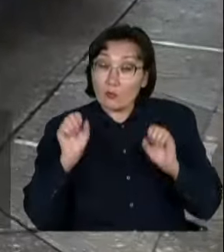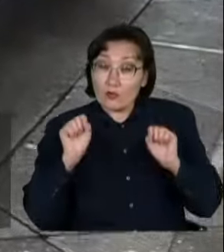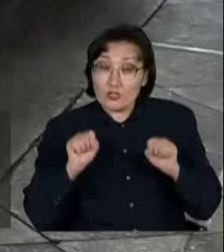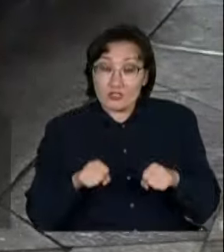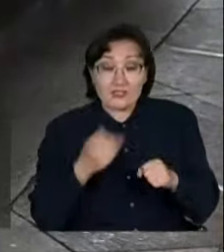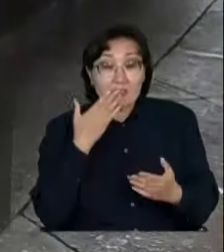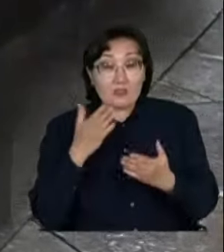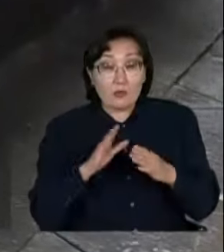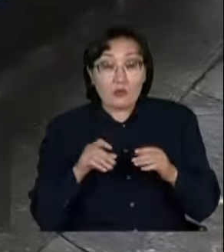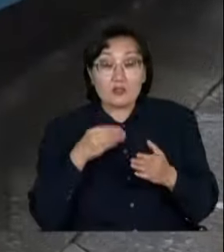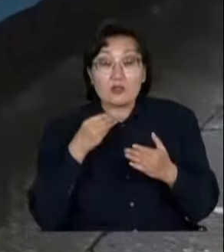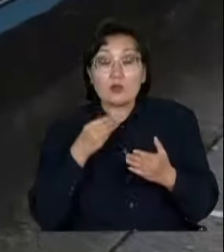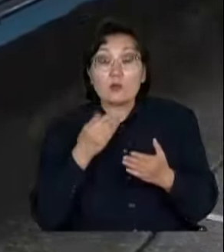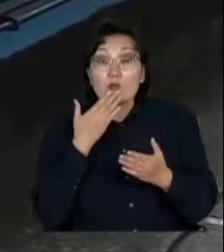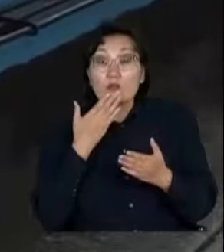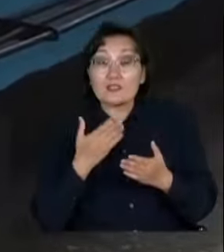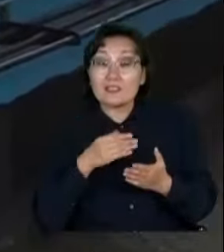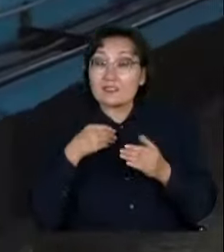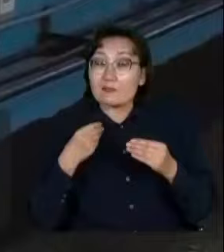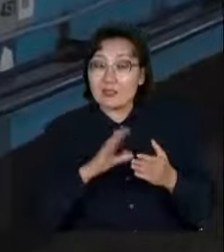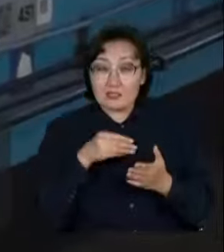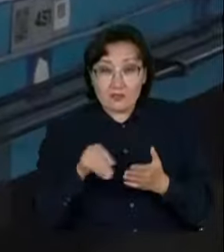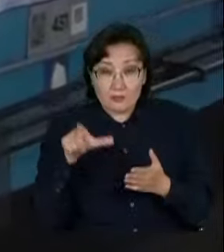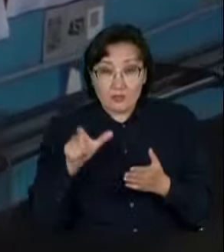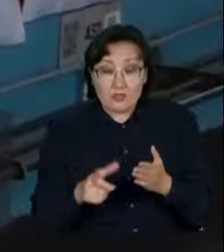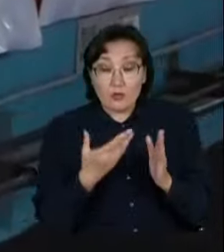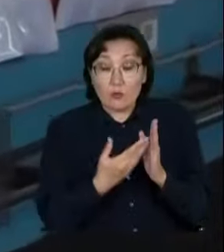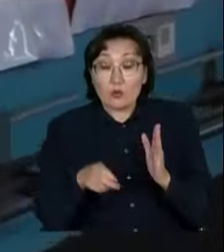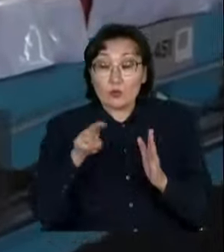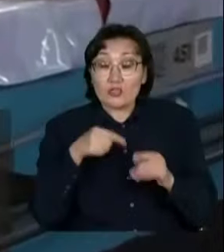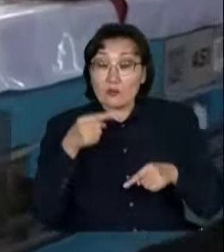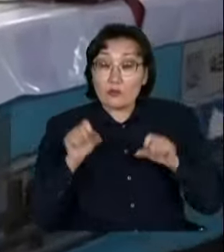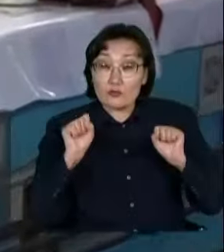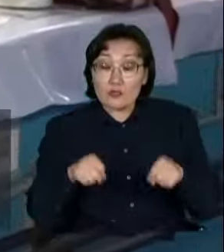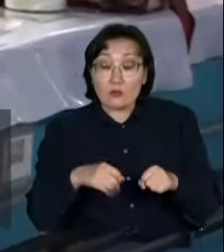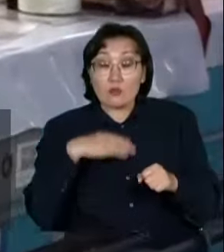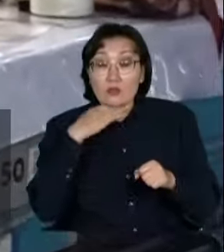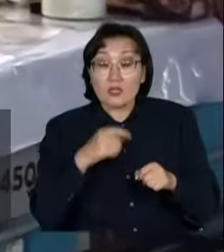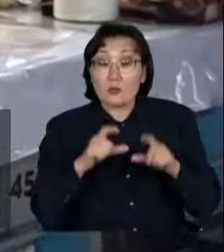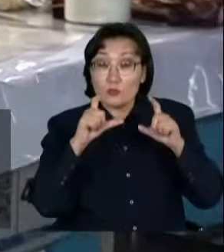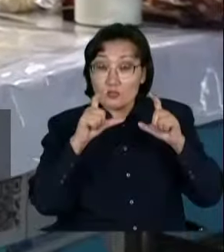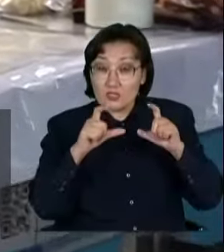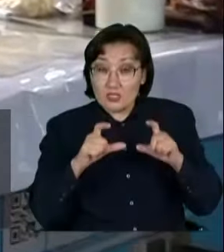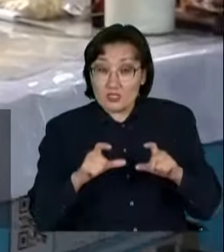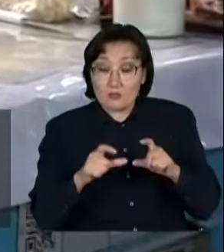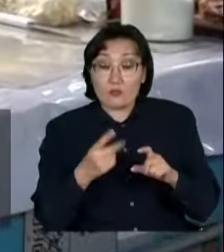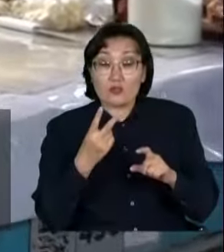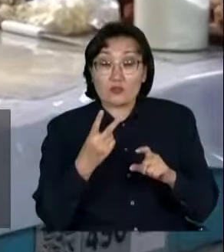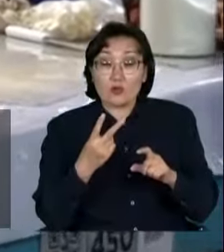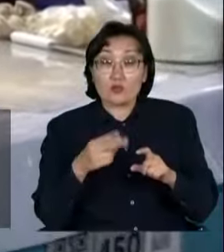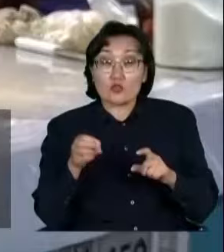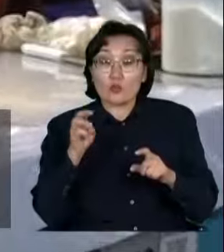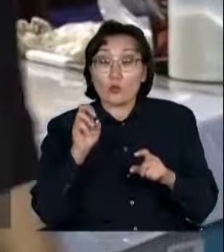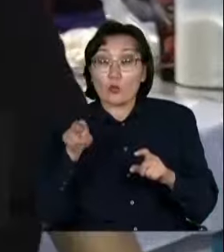не спрашивая продавца, с помощью QR-кода, указанного на прилавке. Для этого достаточно навести камеру смартфона на двумерный